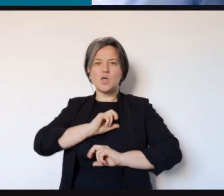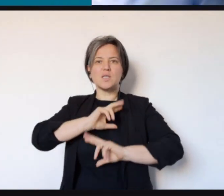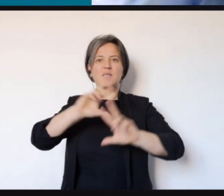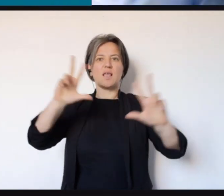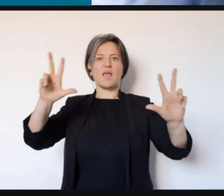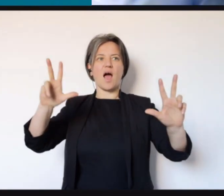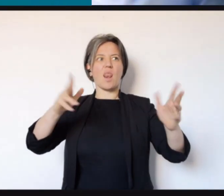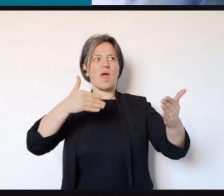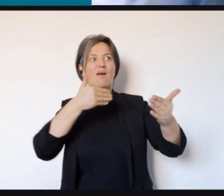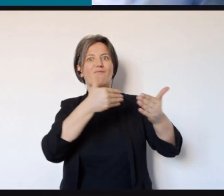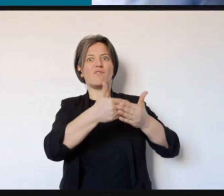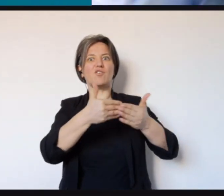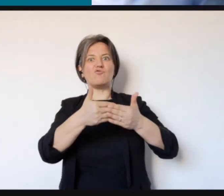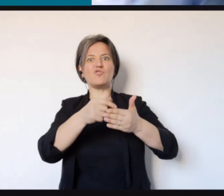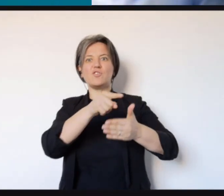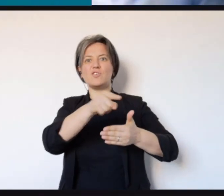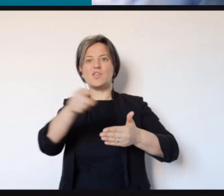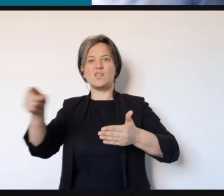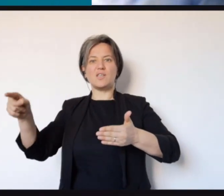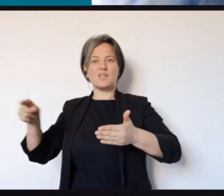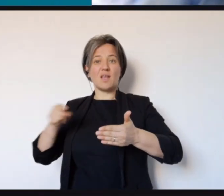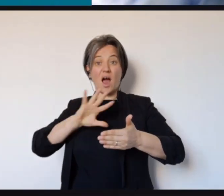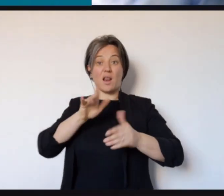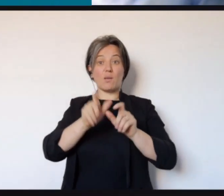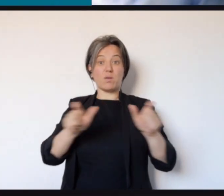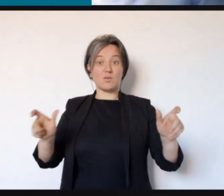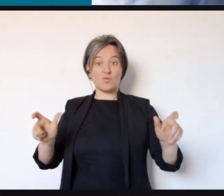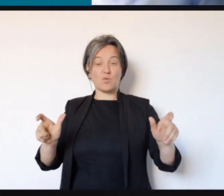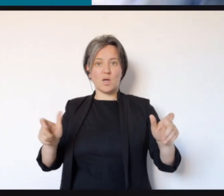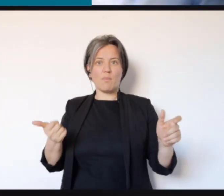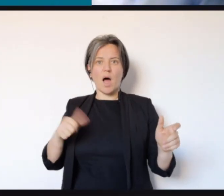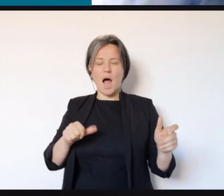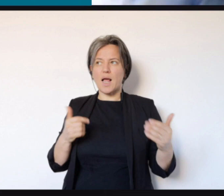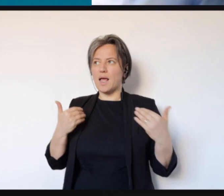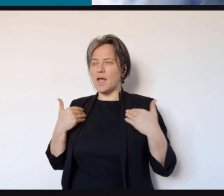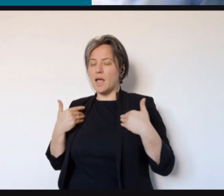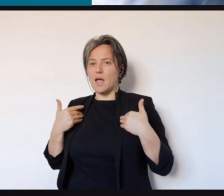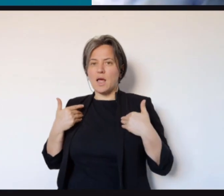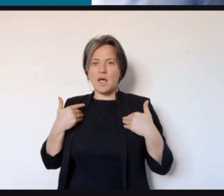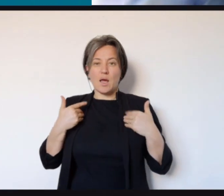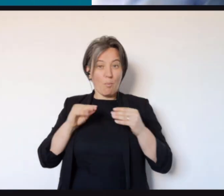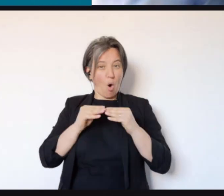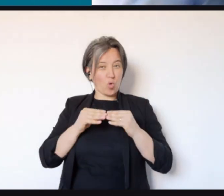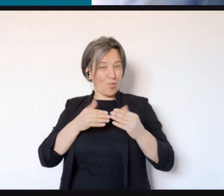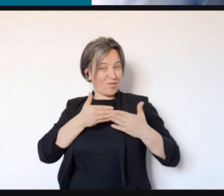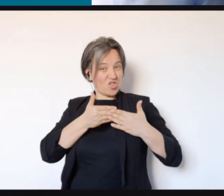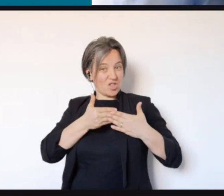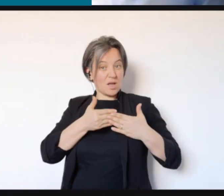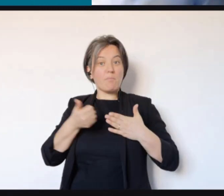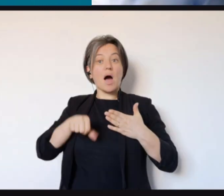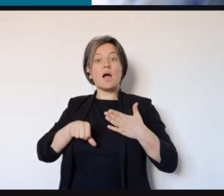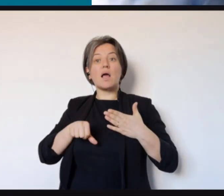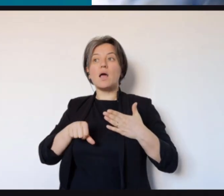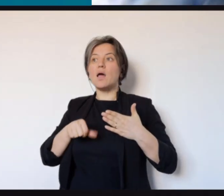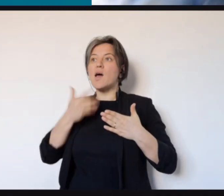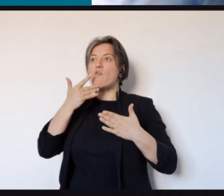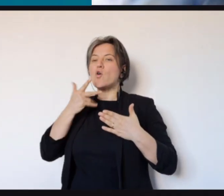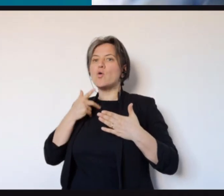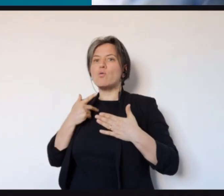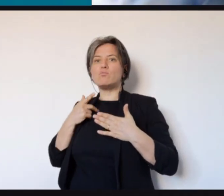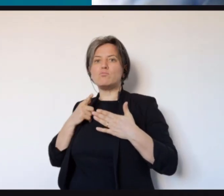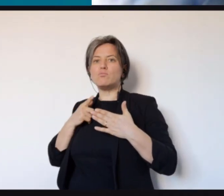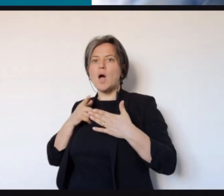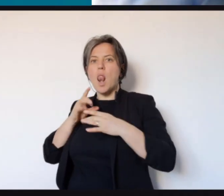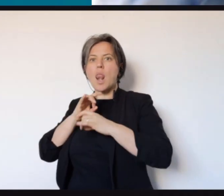essere vicino a qualcun altro, ma allo stesso tempo era anche un modo per dire